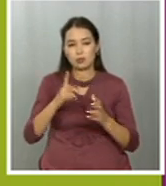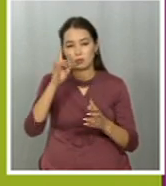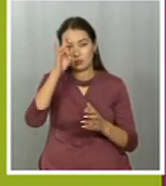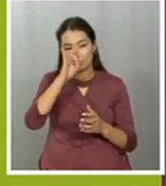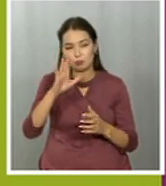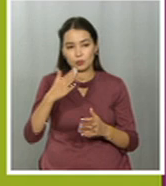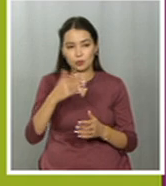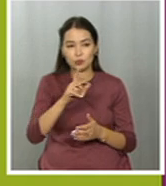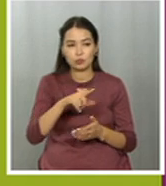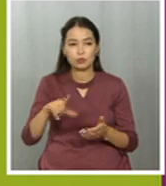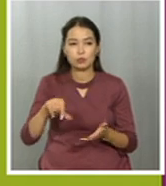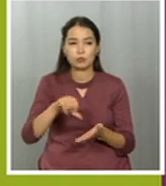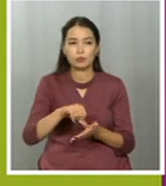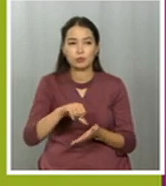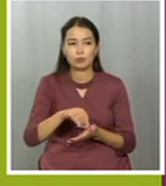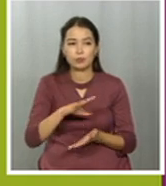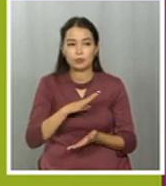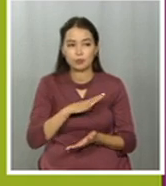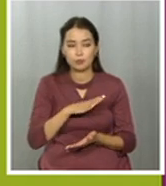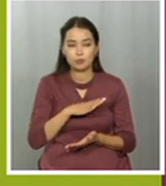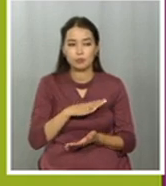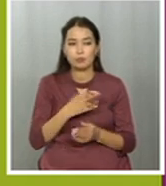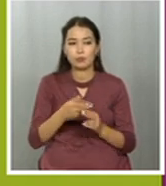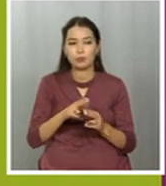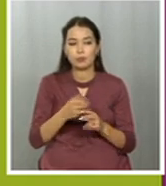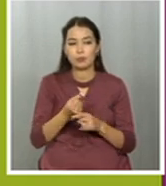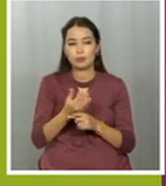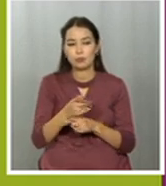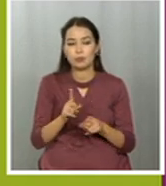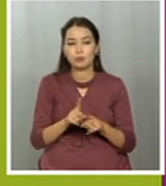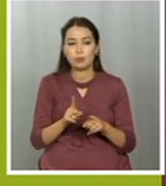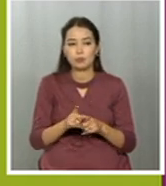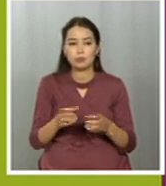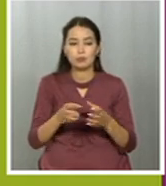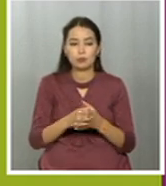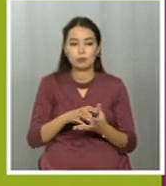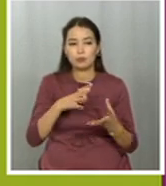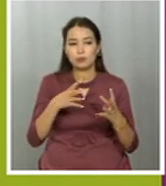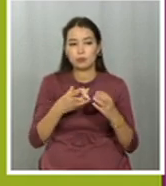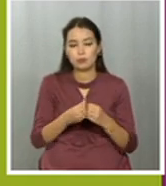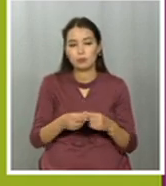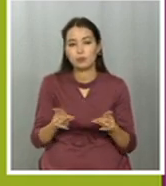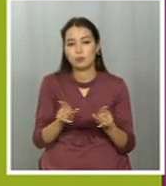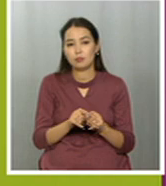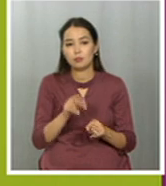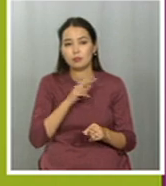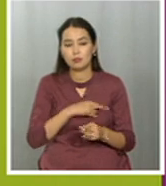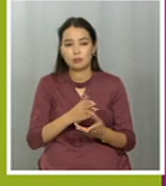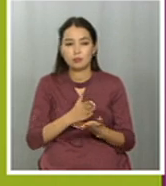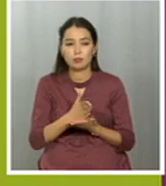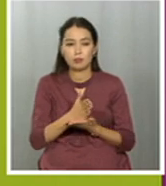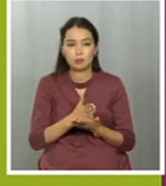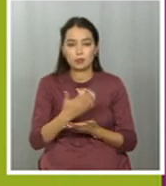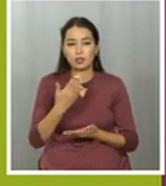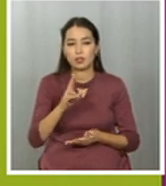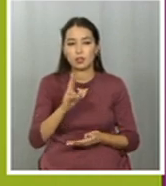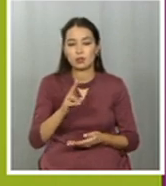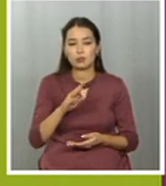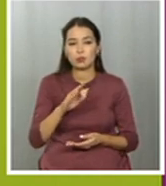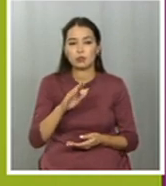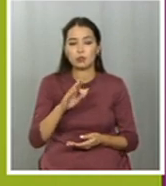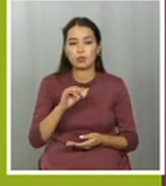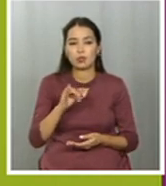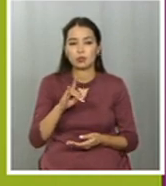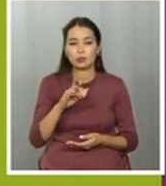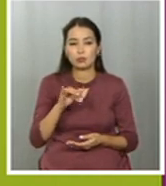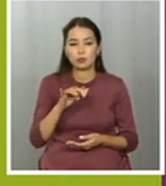бірі. Күрес өнерінің бірнеше түрін жетік меңгеріп, бәсекелестерінен басым түскен Қажымқан әлем чемпионы